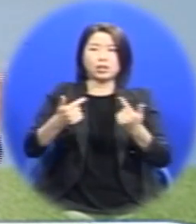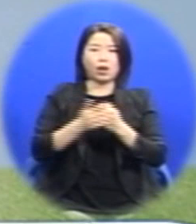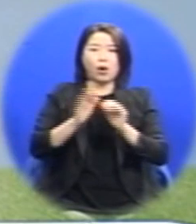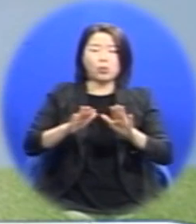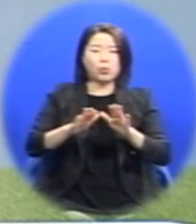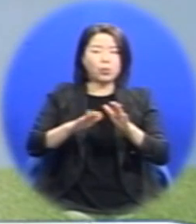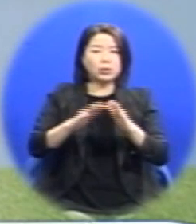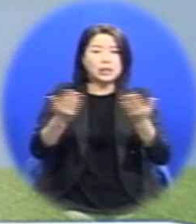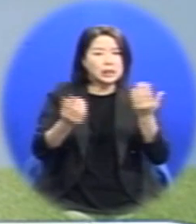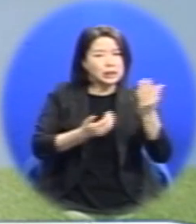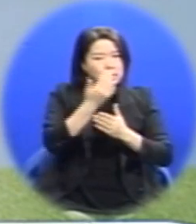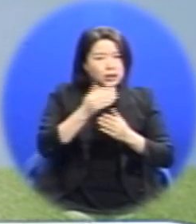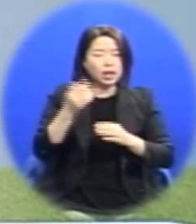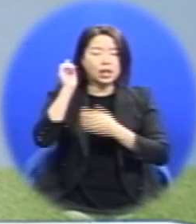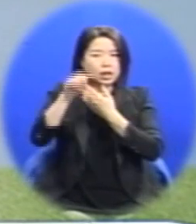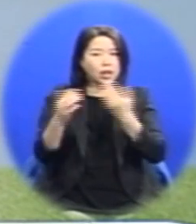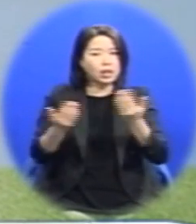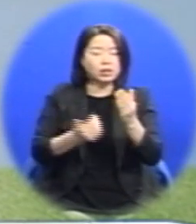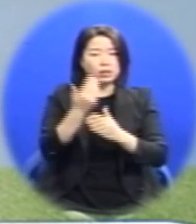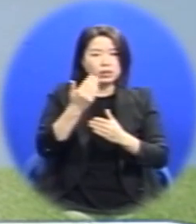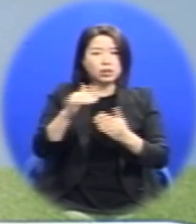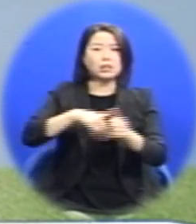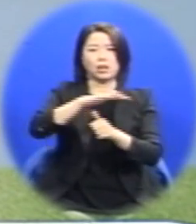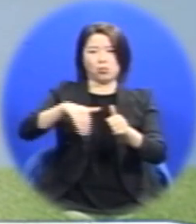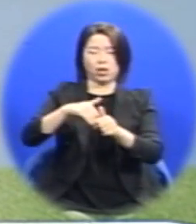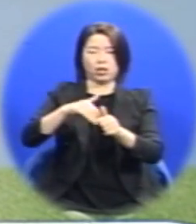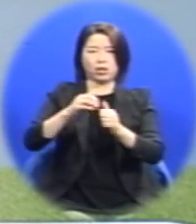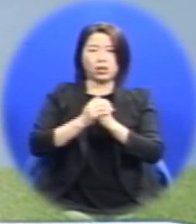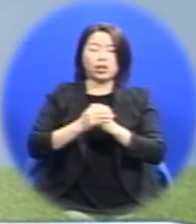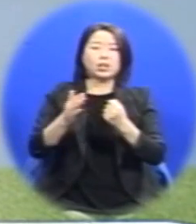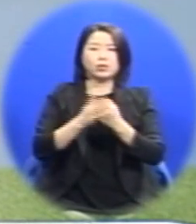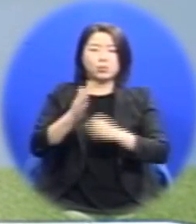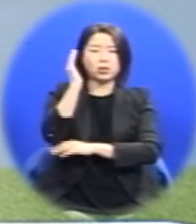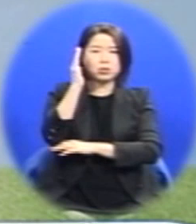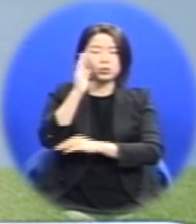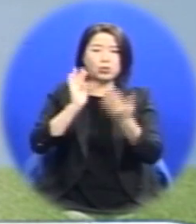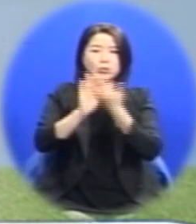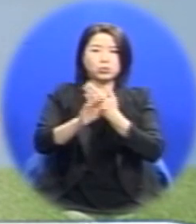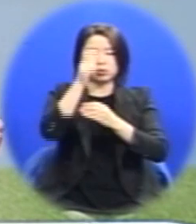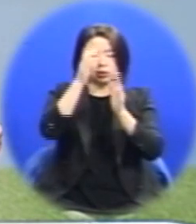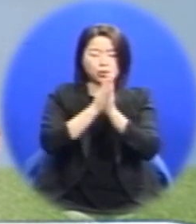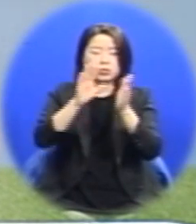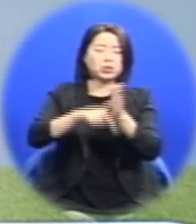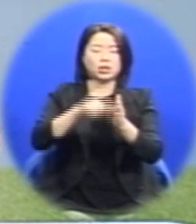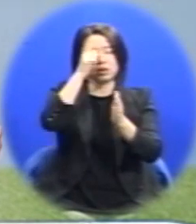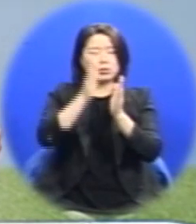일이 터질까 내일 일이 터질까 지금 이런 상황인데 설교 후에 기도 시간에 기도도 안